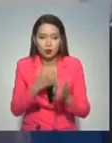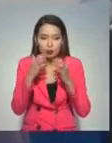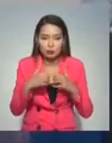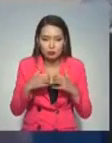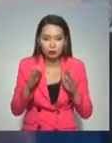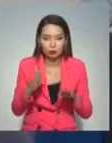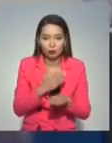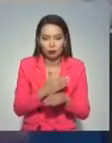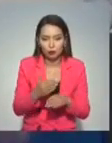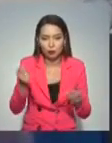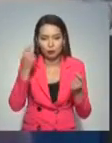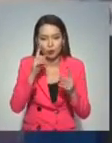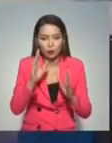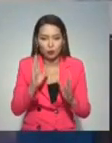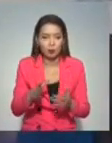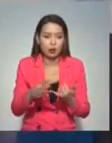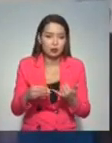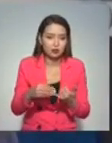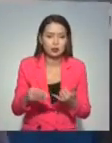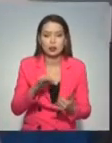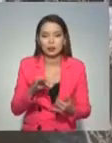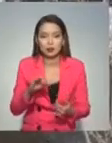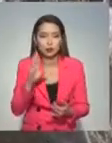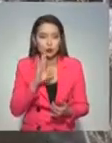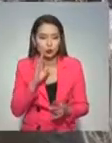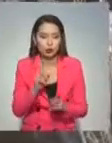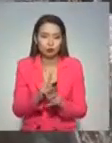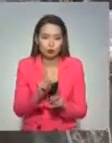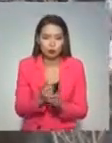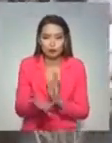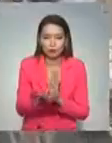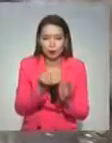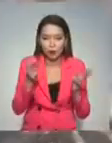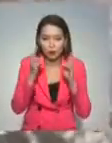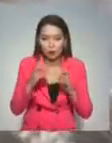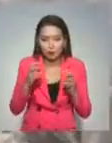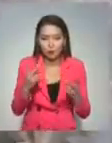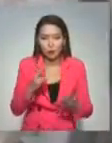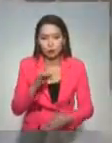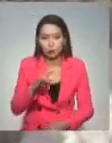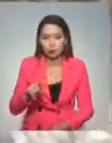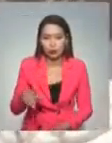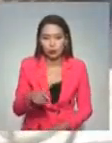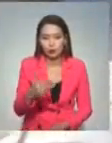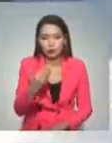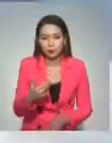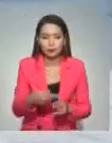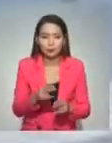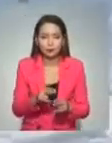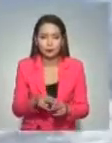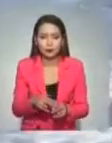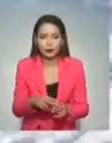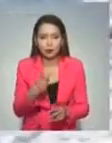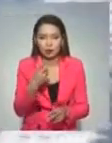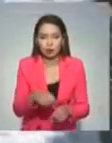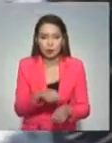анықталады. Халықтан, топырақтан, судан, малдан сынама алып тексеру керек. Нұра өзеніне құятын бұл ағын су Чикалова ауылынан небәрі 200